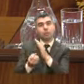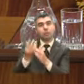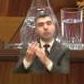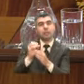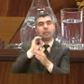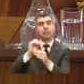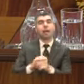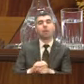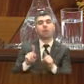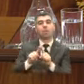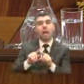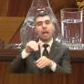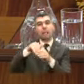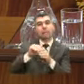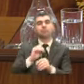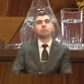والتنمية.